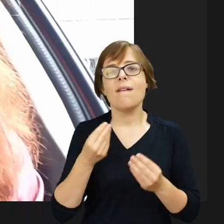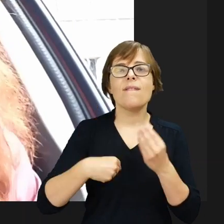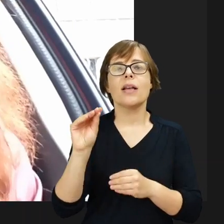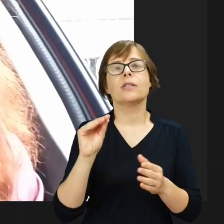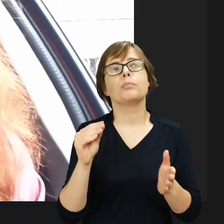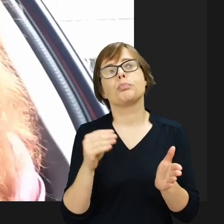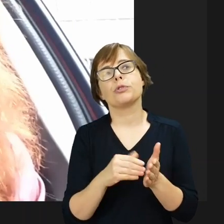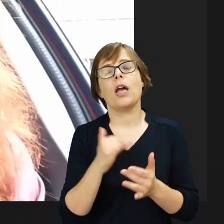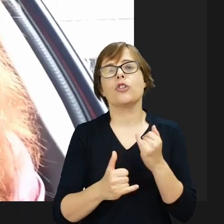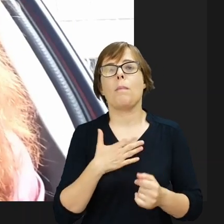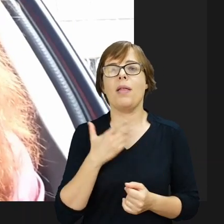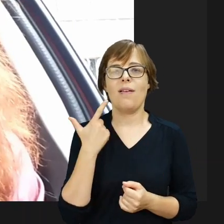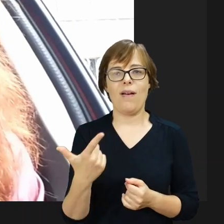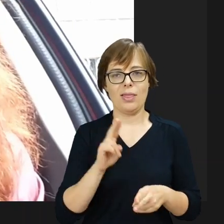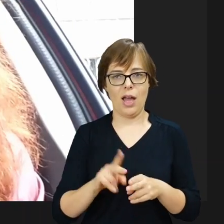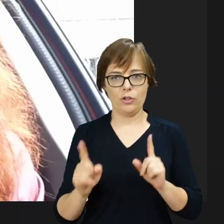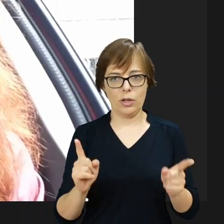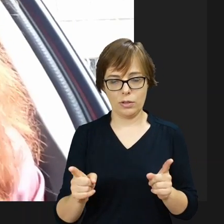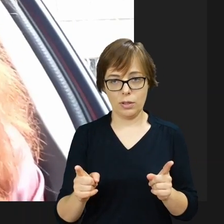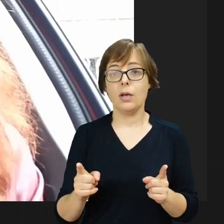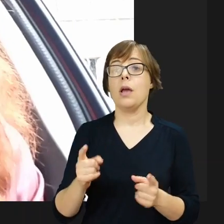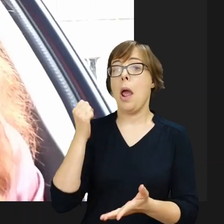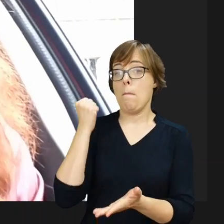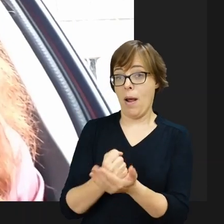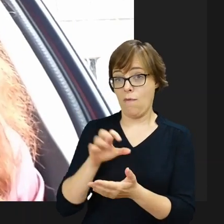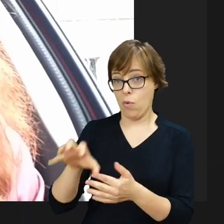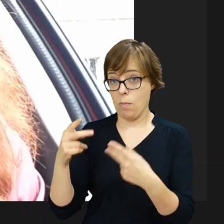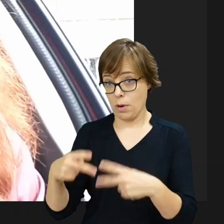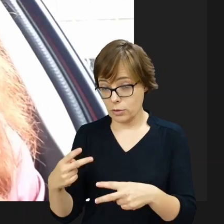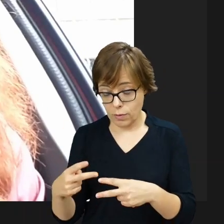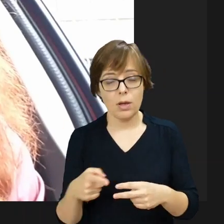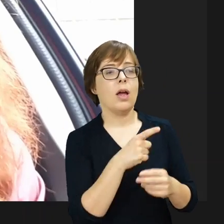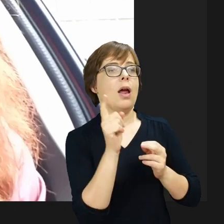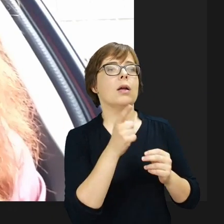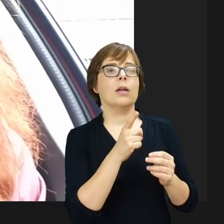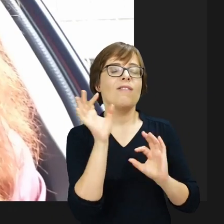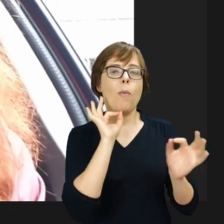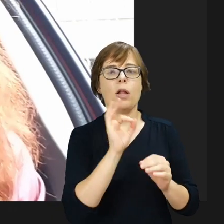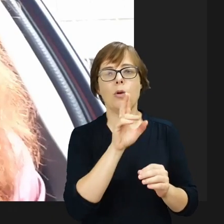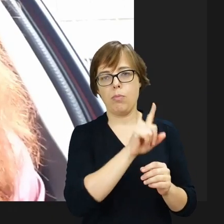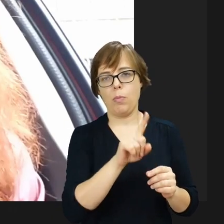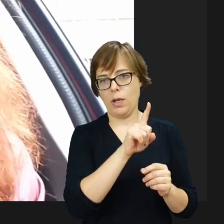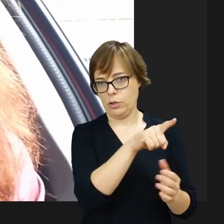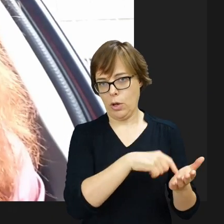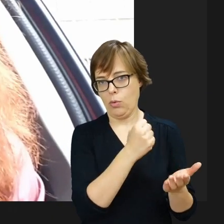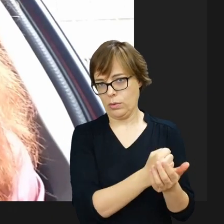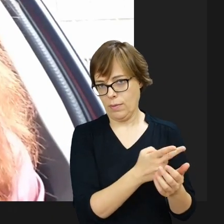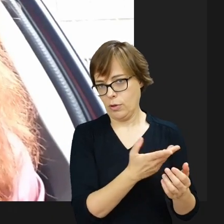prasowe i ustawa o dostępie do informacji publicznej. Dlatego, że jeżeli nawet dziennikarze